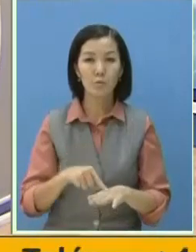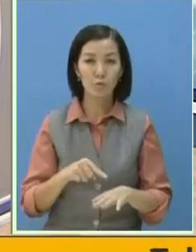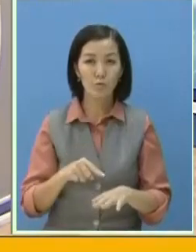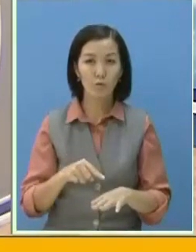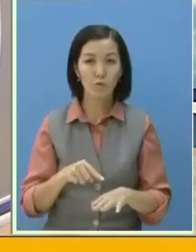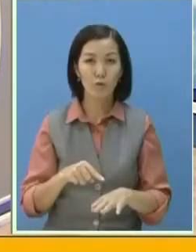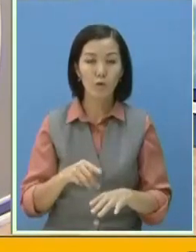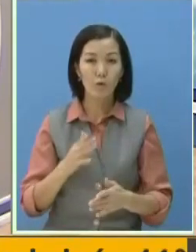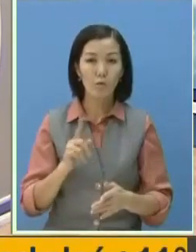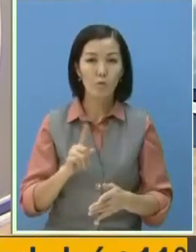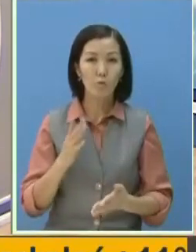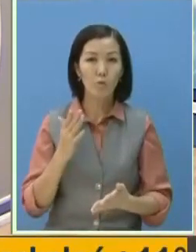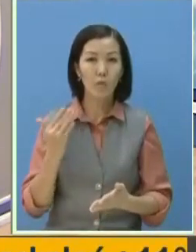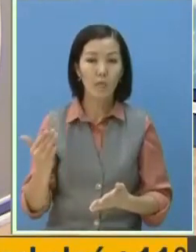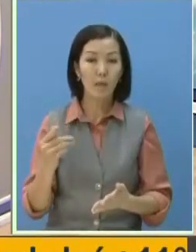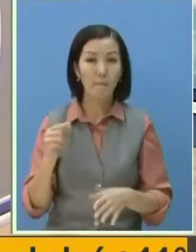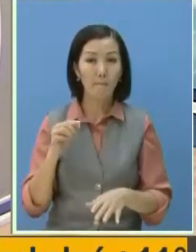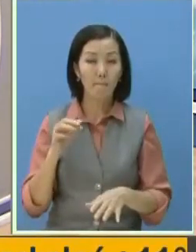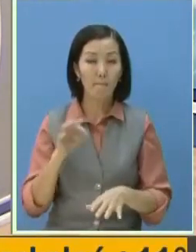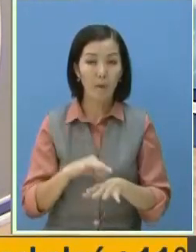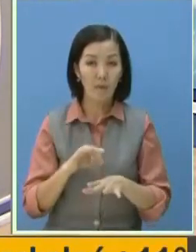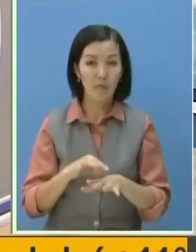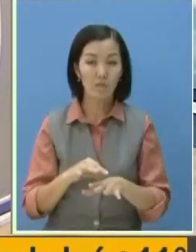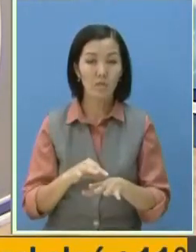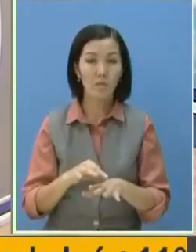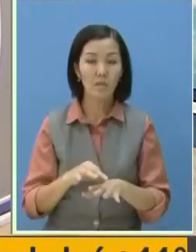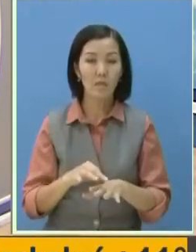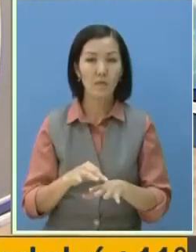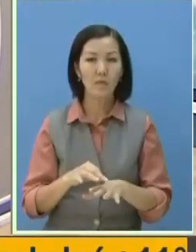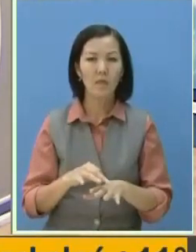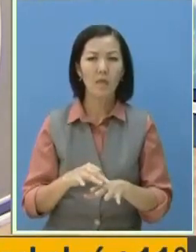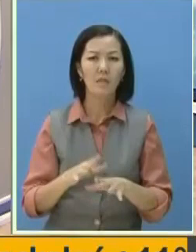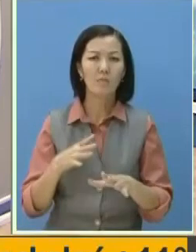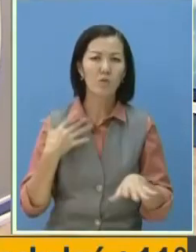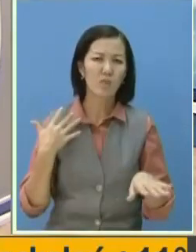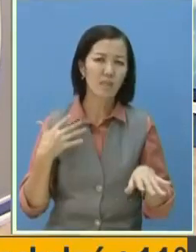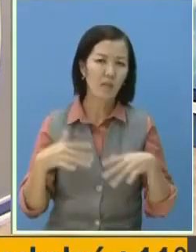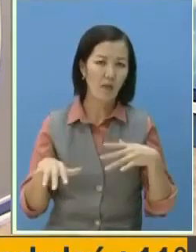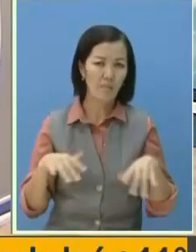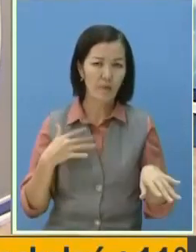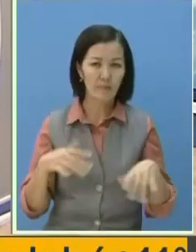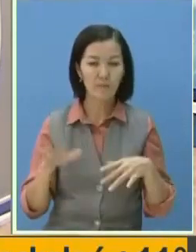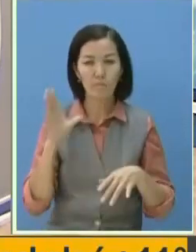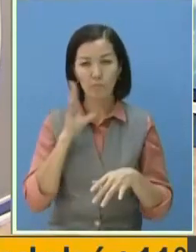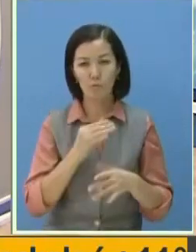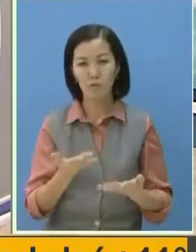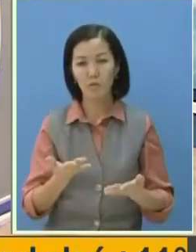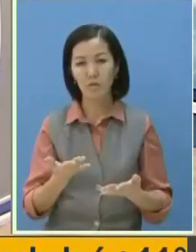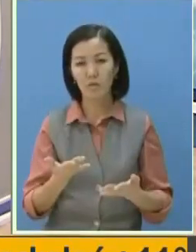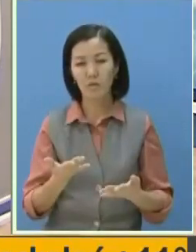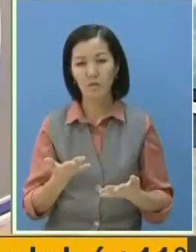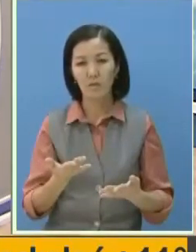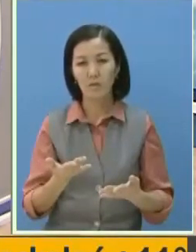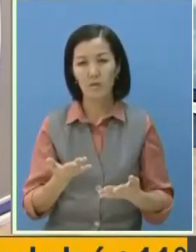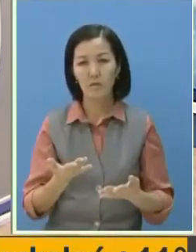симптомы. Это может быть первый симптом, это вообще может быть слабость. Угу. Плюс катаральные дела,